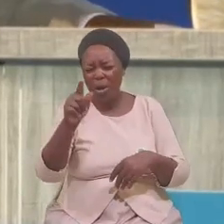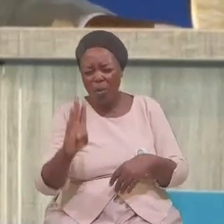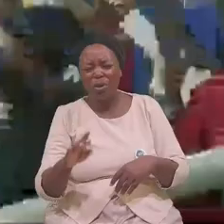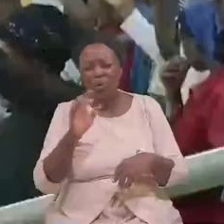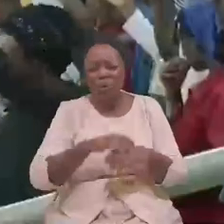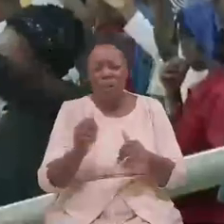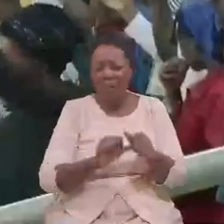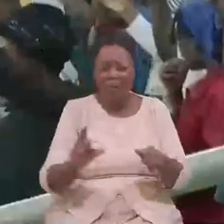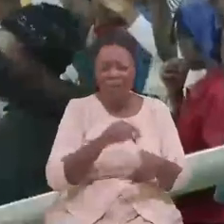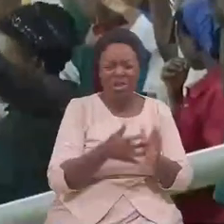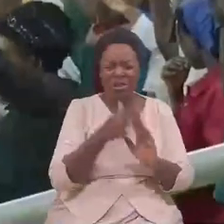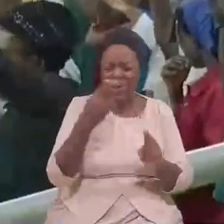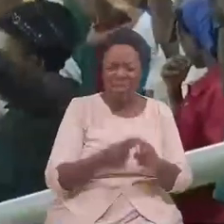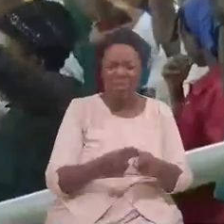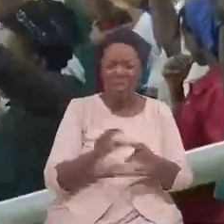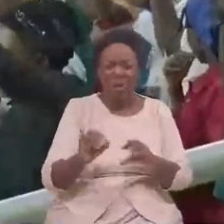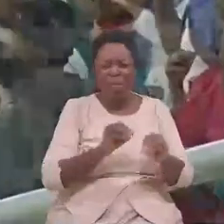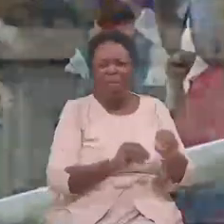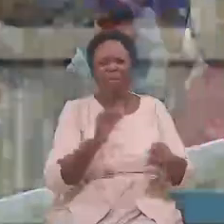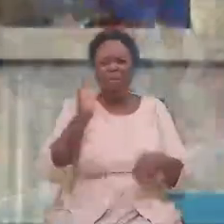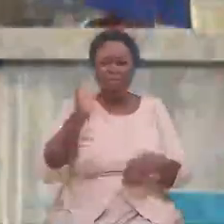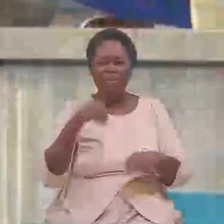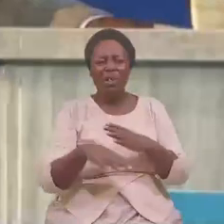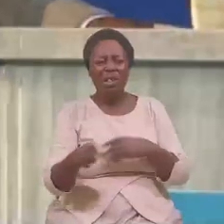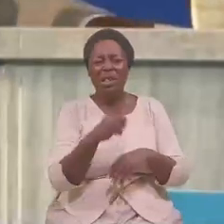touche-les. Témoignage dans leur bouche.